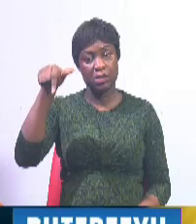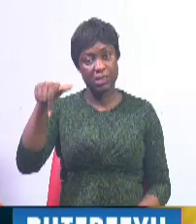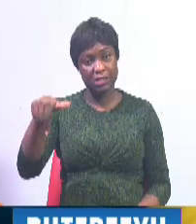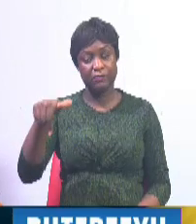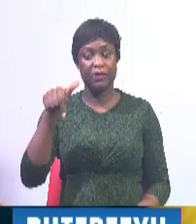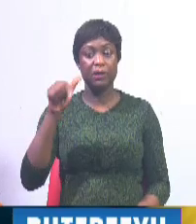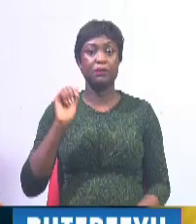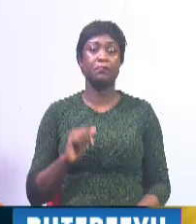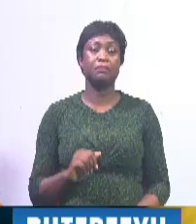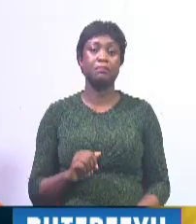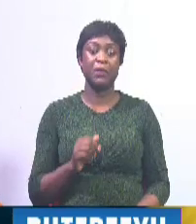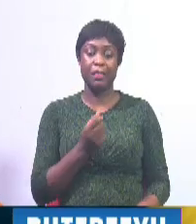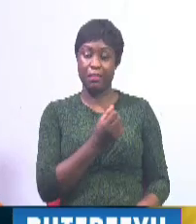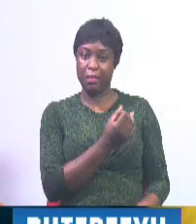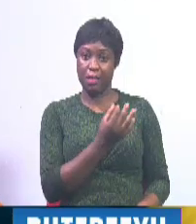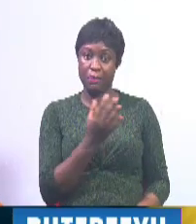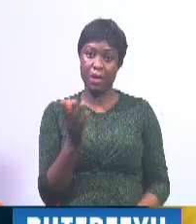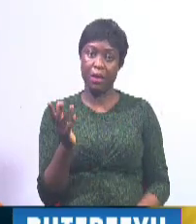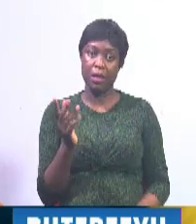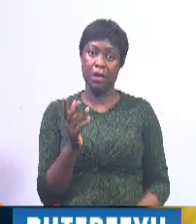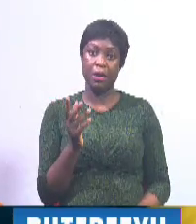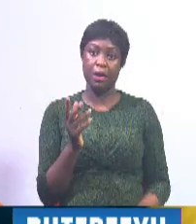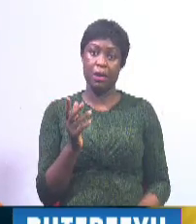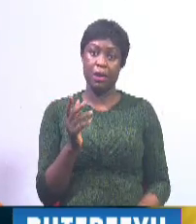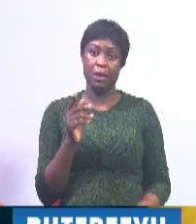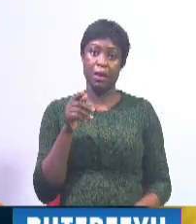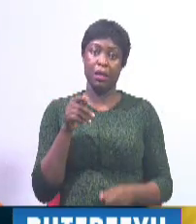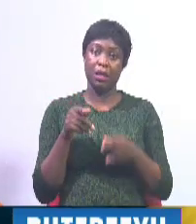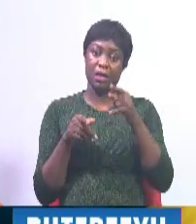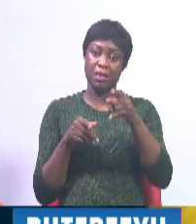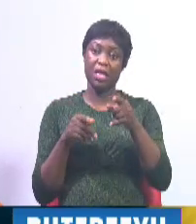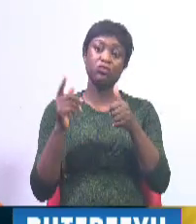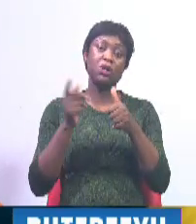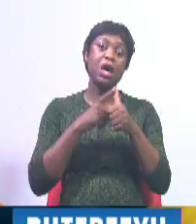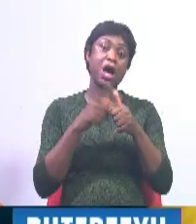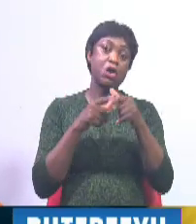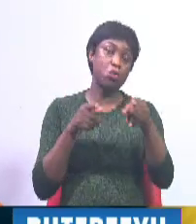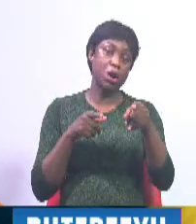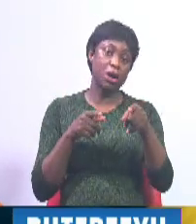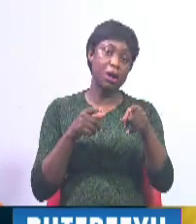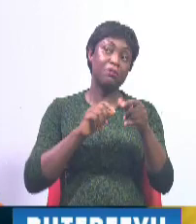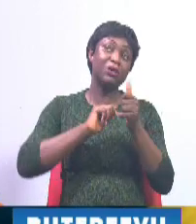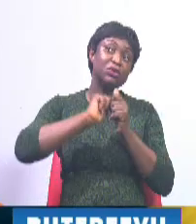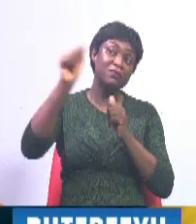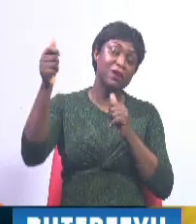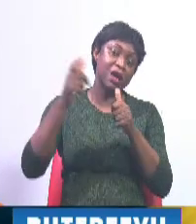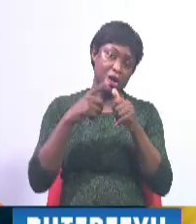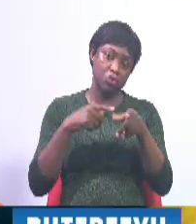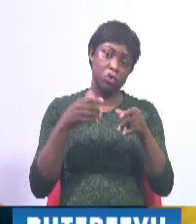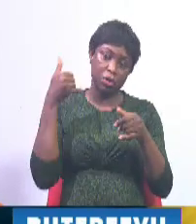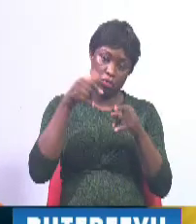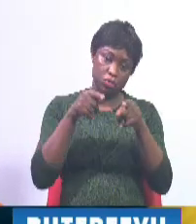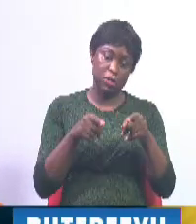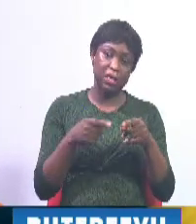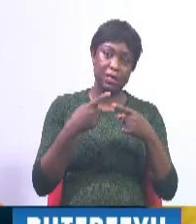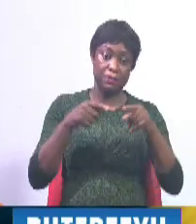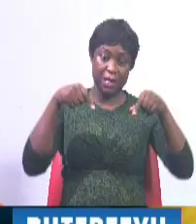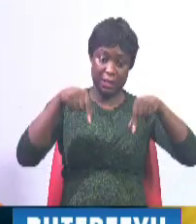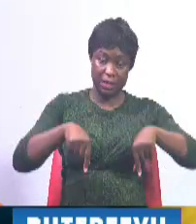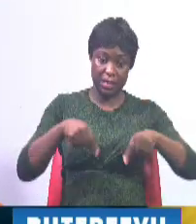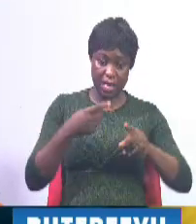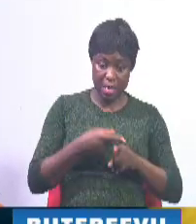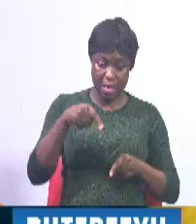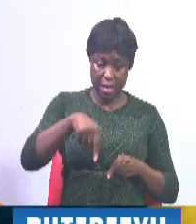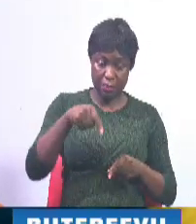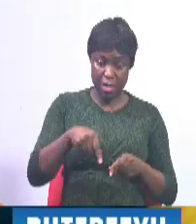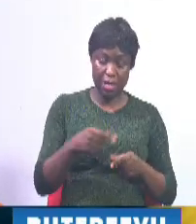0800 2 0 7 eyo eyo ya Arua singoli ya Arua ne eya central wano enaguru kutabi eri enaguru